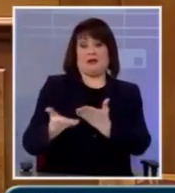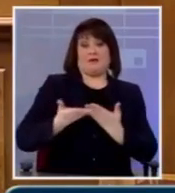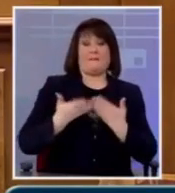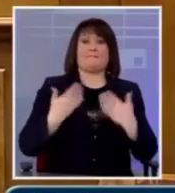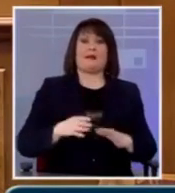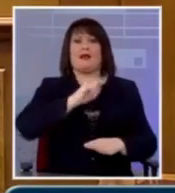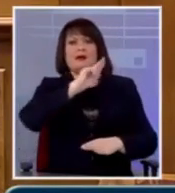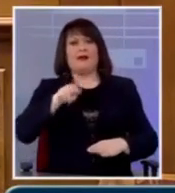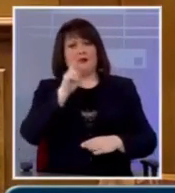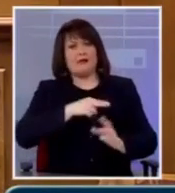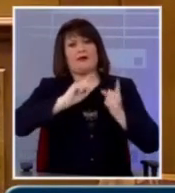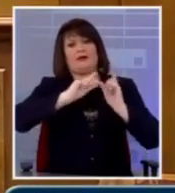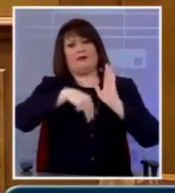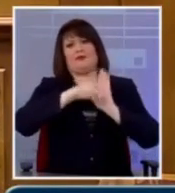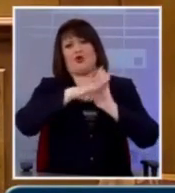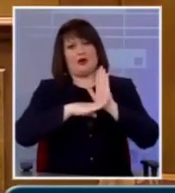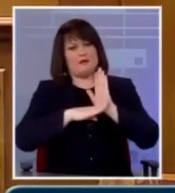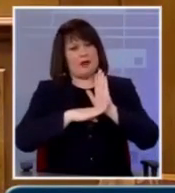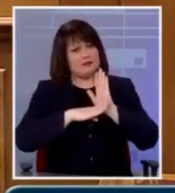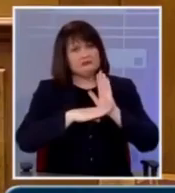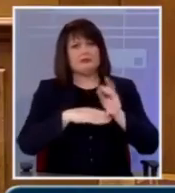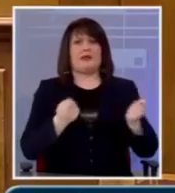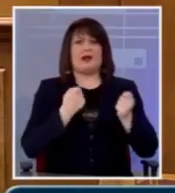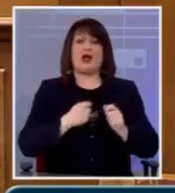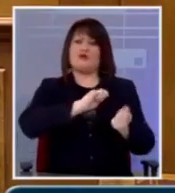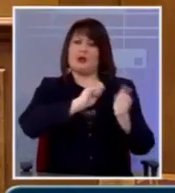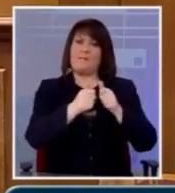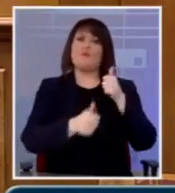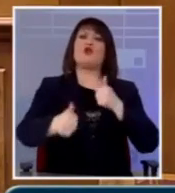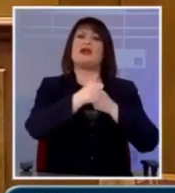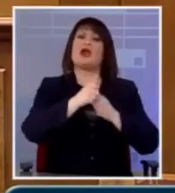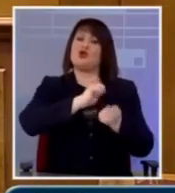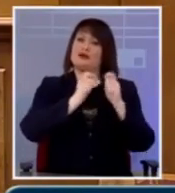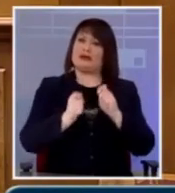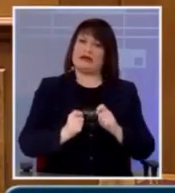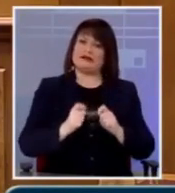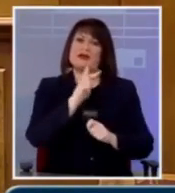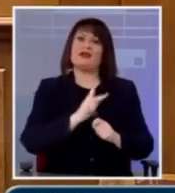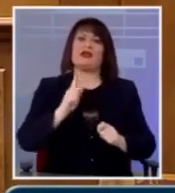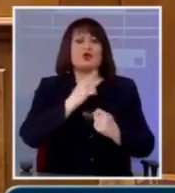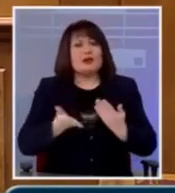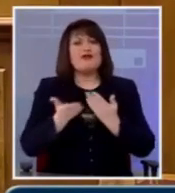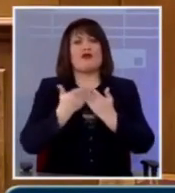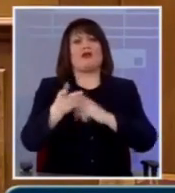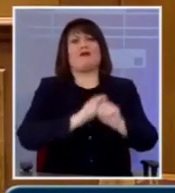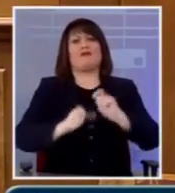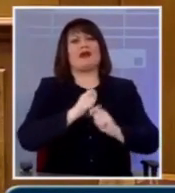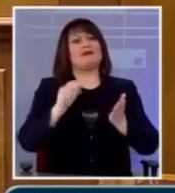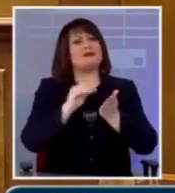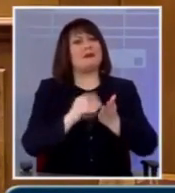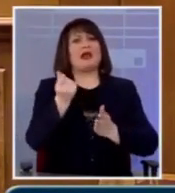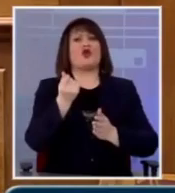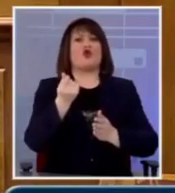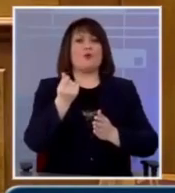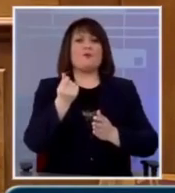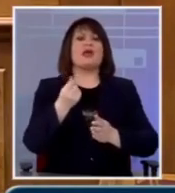ακύρωσης του μνημονιακού προγράμματος, αλλαγής προτεραιοτήτων, κοινωνικής ανακούφισης και ανασυγκρότησης της οικονομίας του κράτους